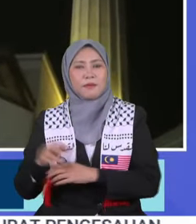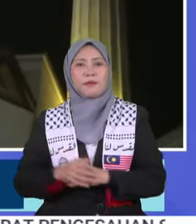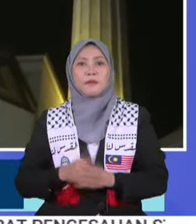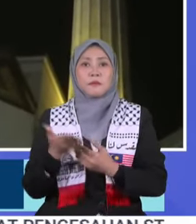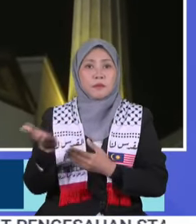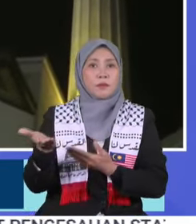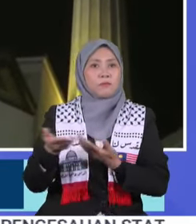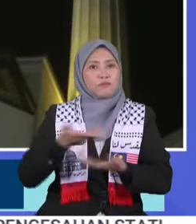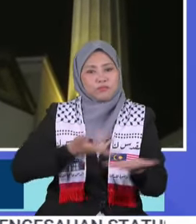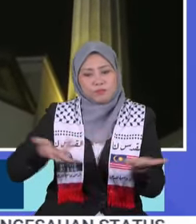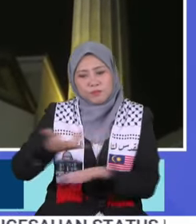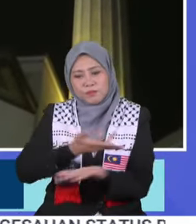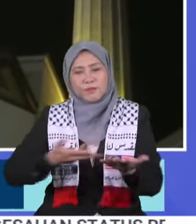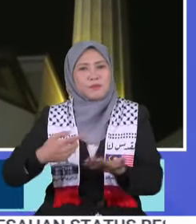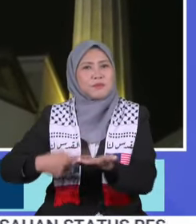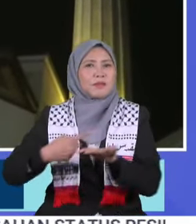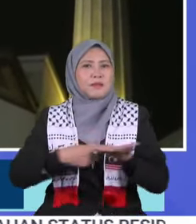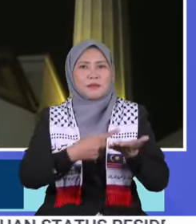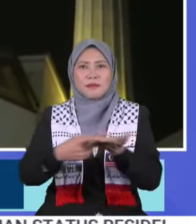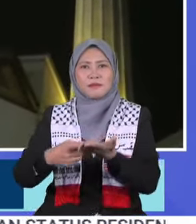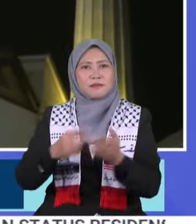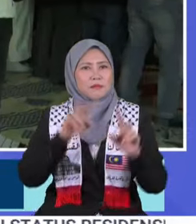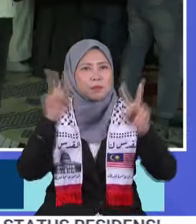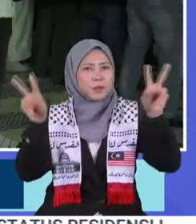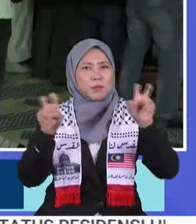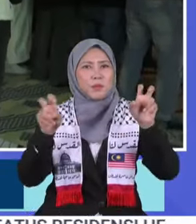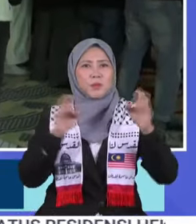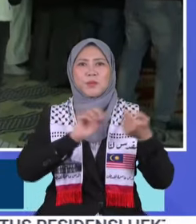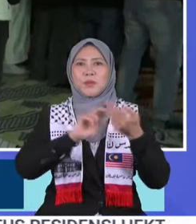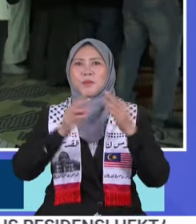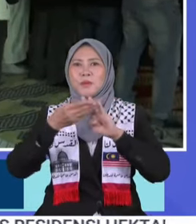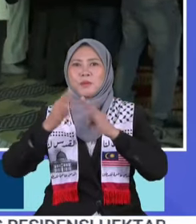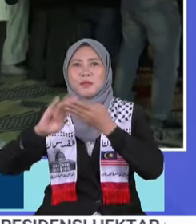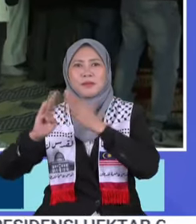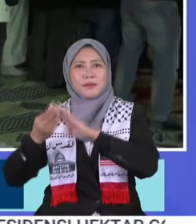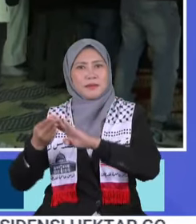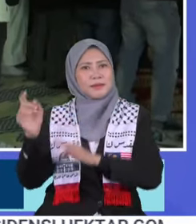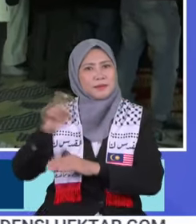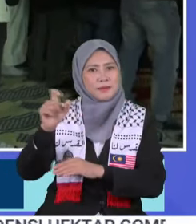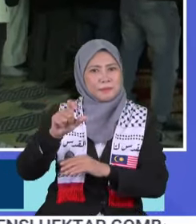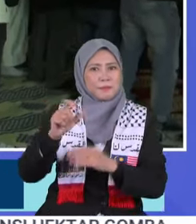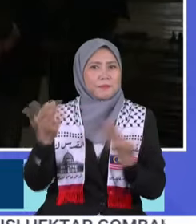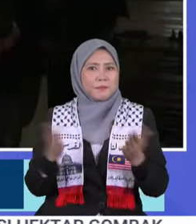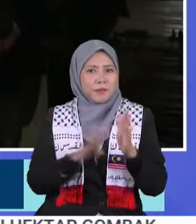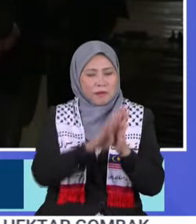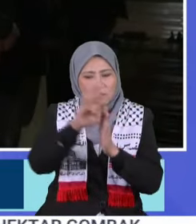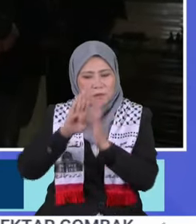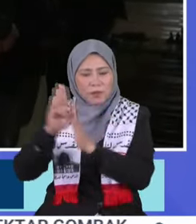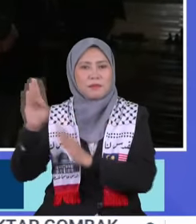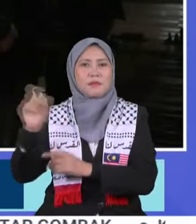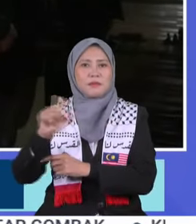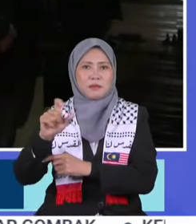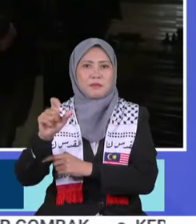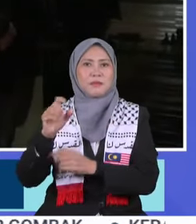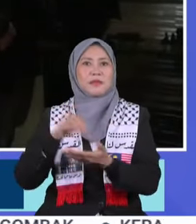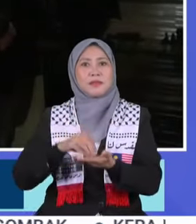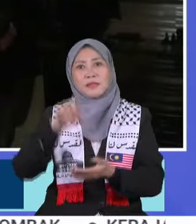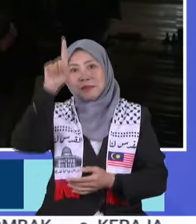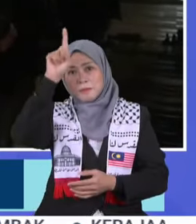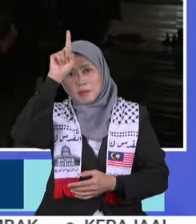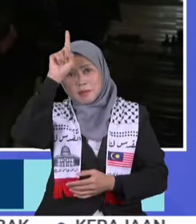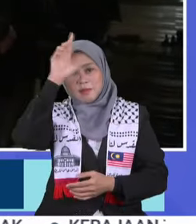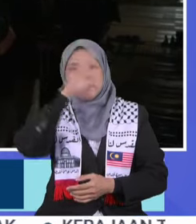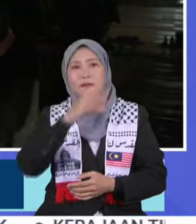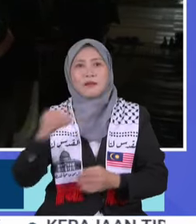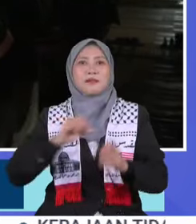meluangkan masa beramah mesra dan berbincang beberapa isu dengan komuniti Islam, antaranya pembangunan umat Islam di Mermen, Jerman